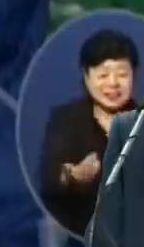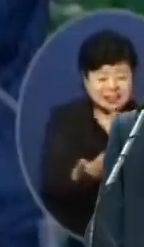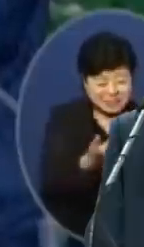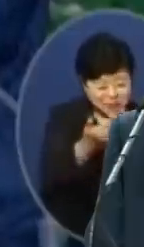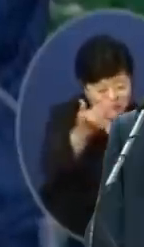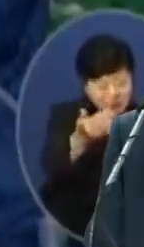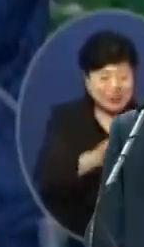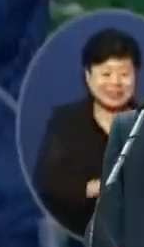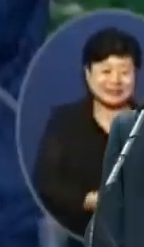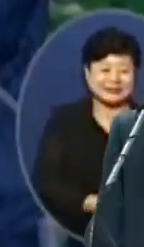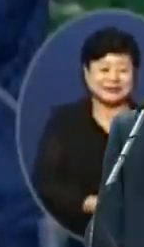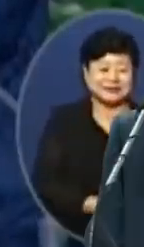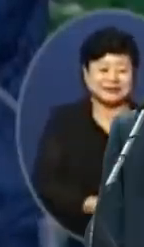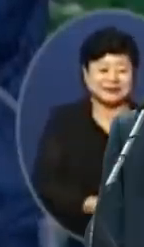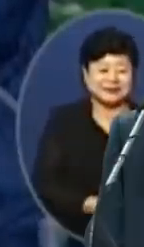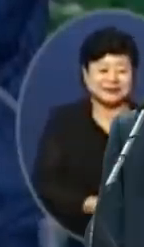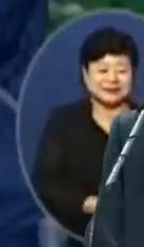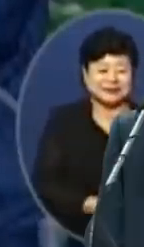주시는 것입니다.